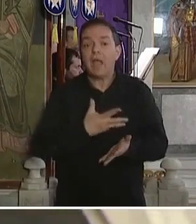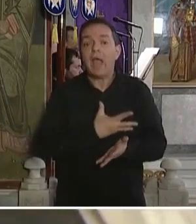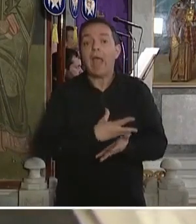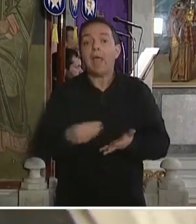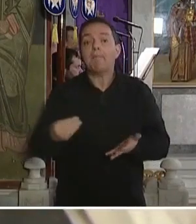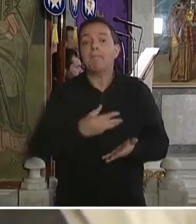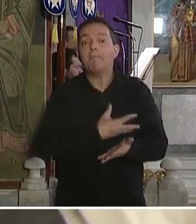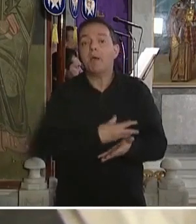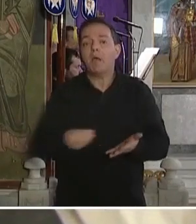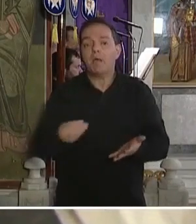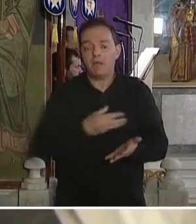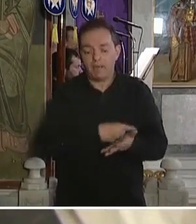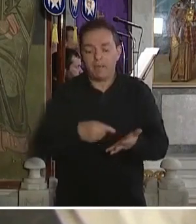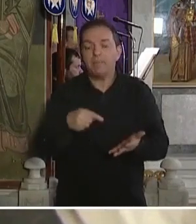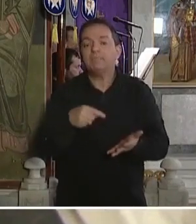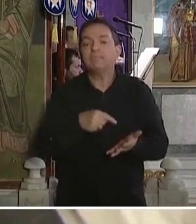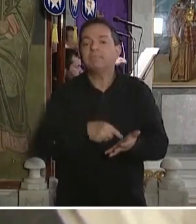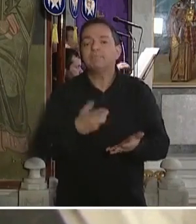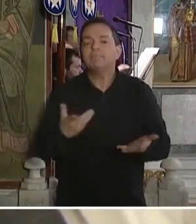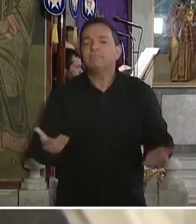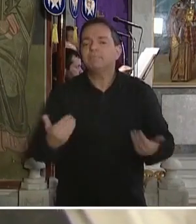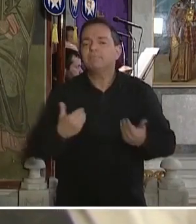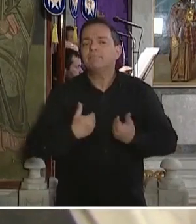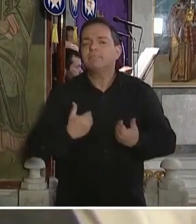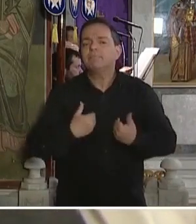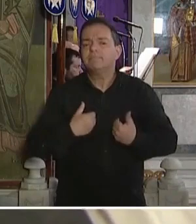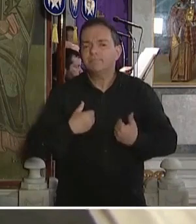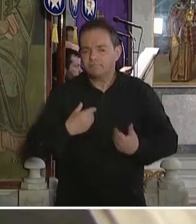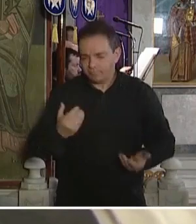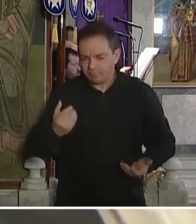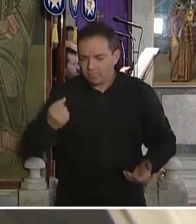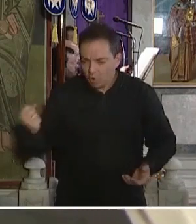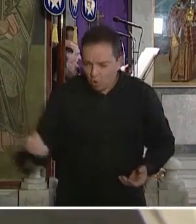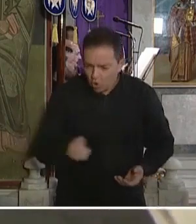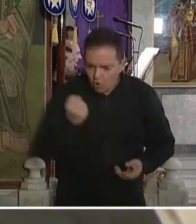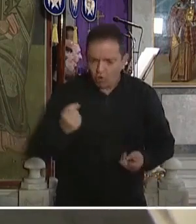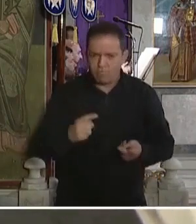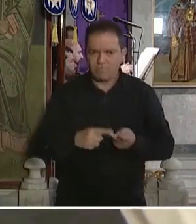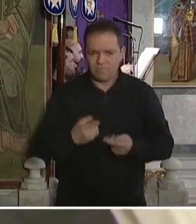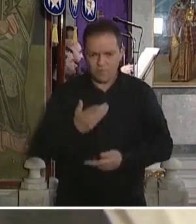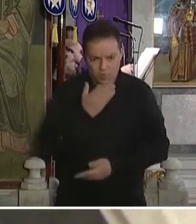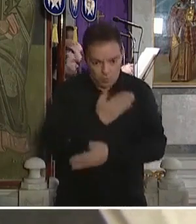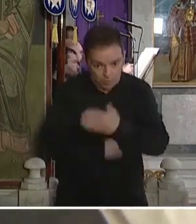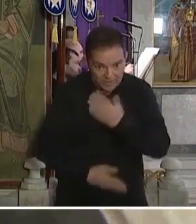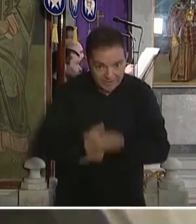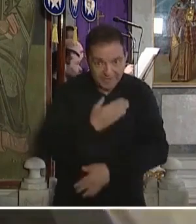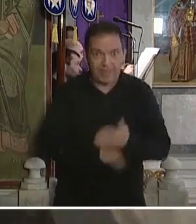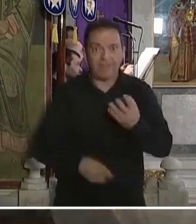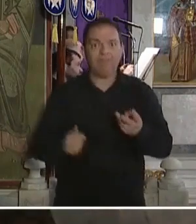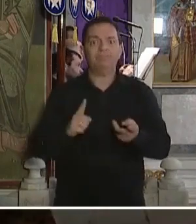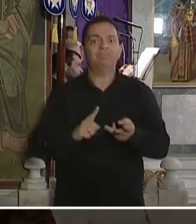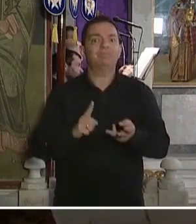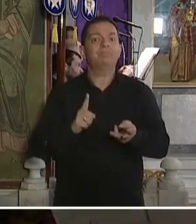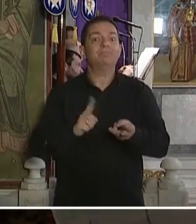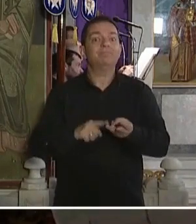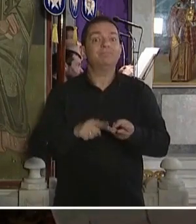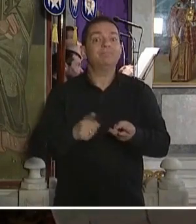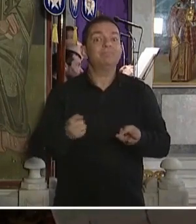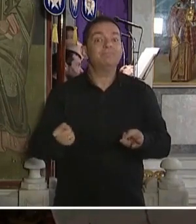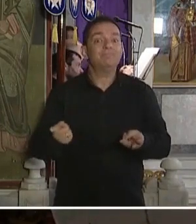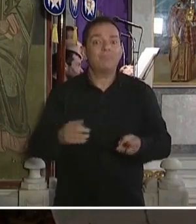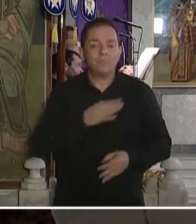σημαίνει να γίνει λίγο, να έχει τον πόνο, να έχει τον κόπο, να έχει λίγο